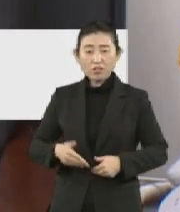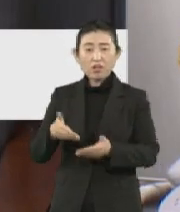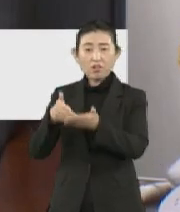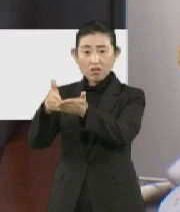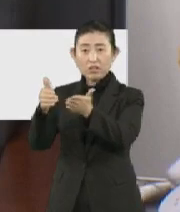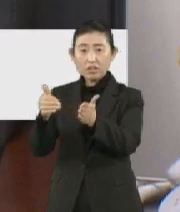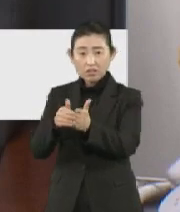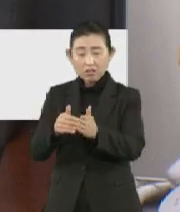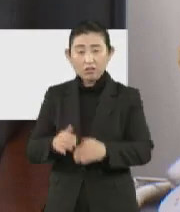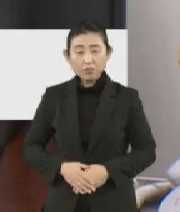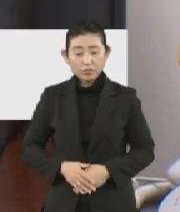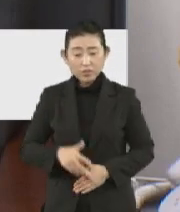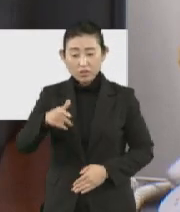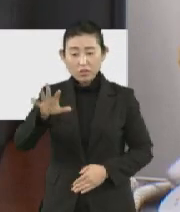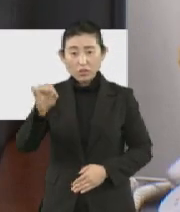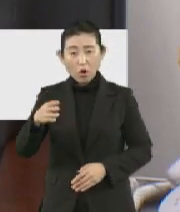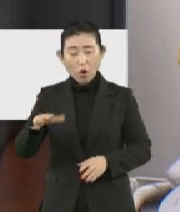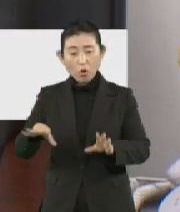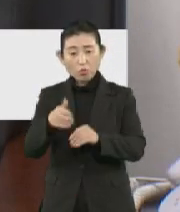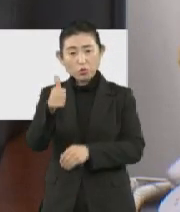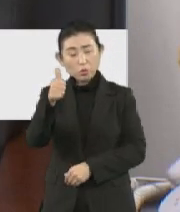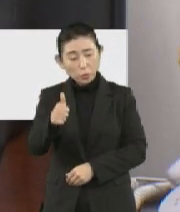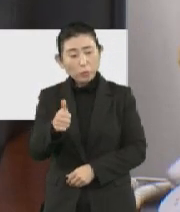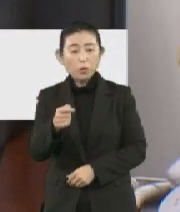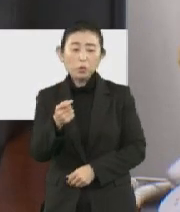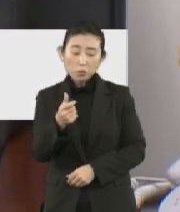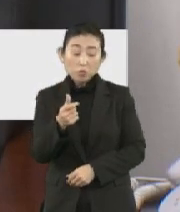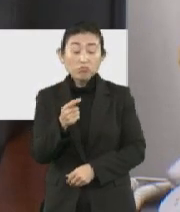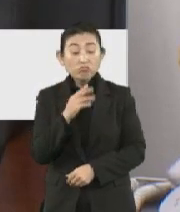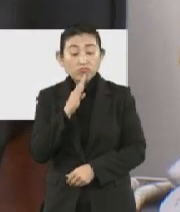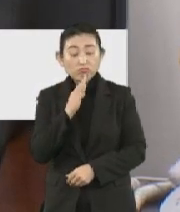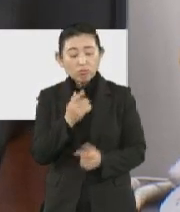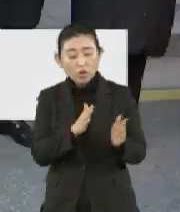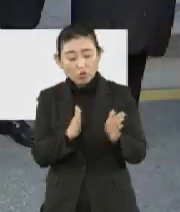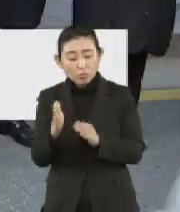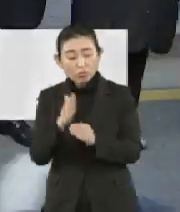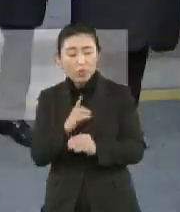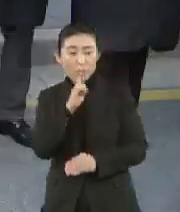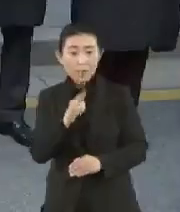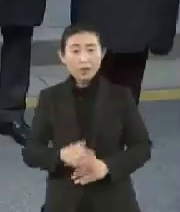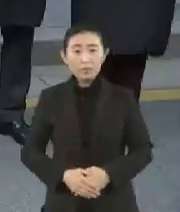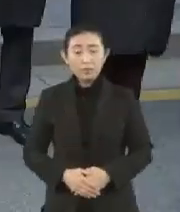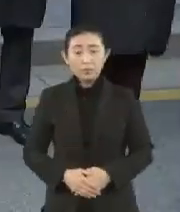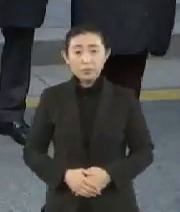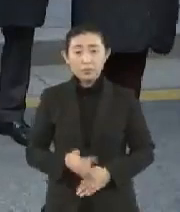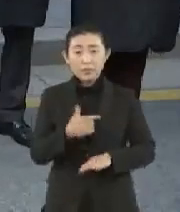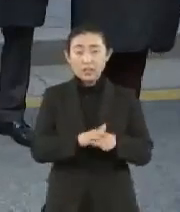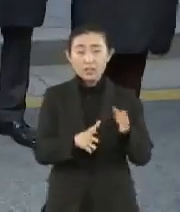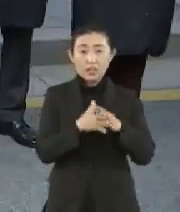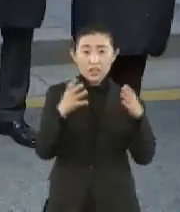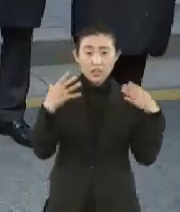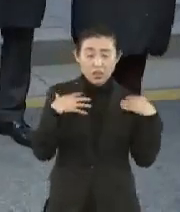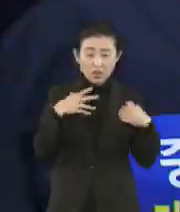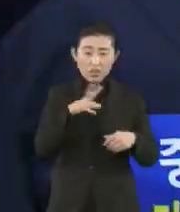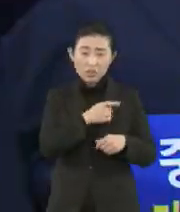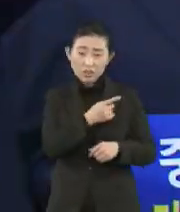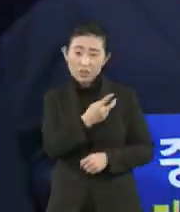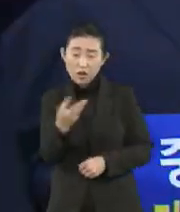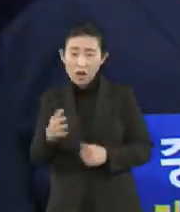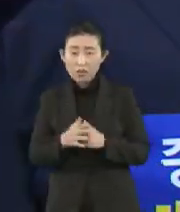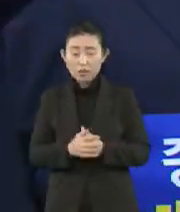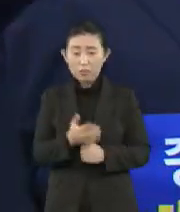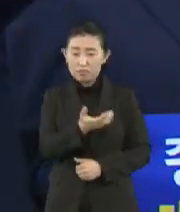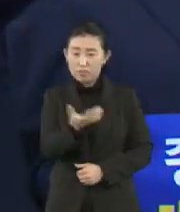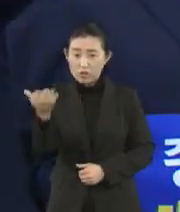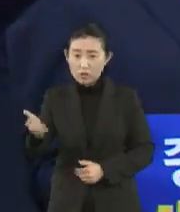드렸고 정세균 총리께서는 그렇게 준비하고 있다. 그동안 대전시와 지역 정치권은 중기부